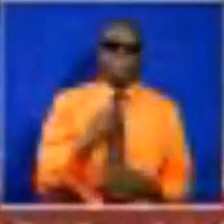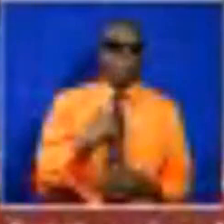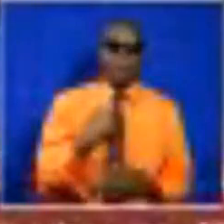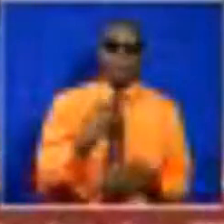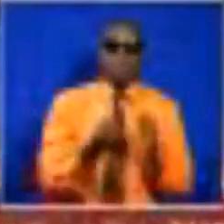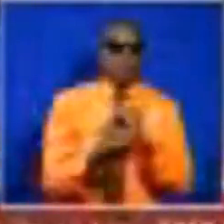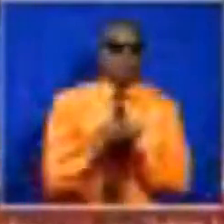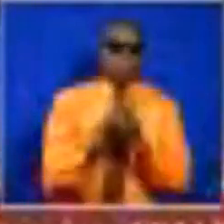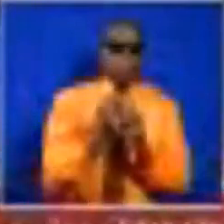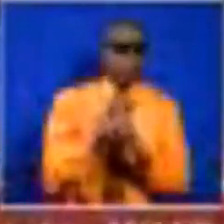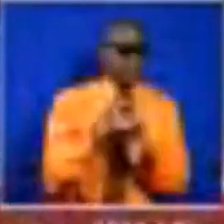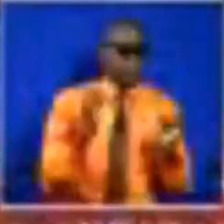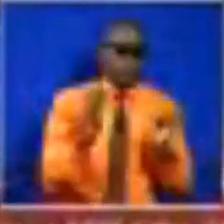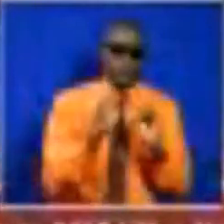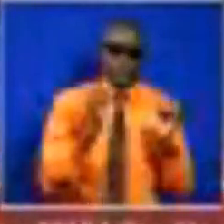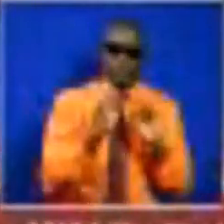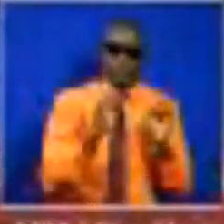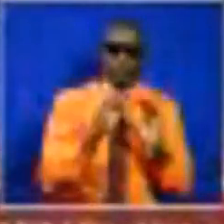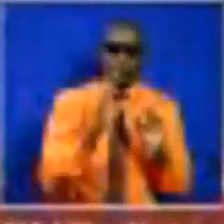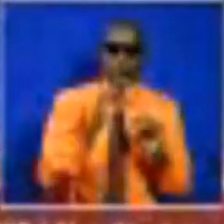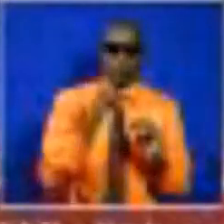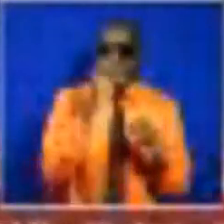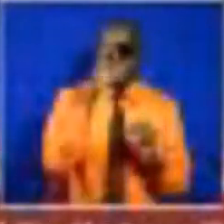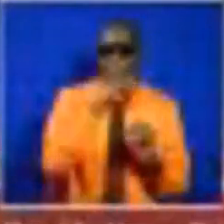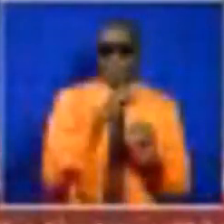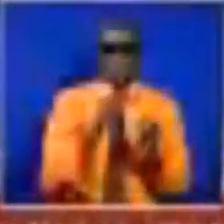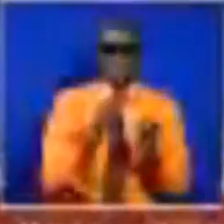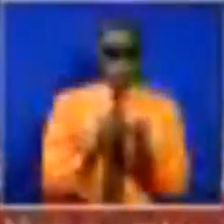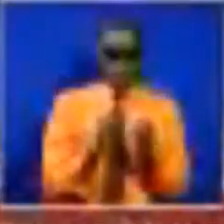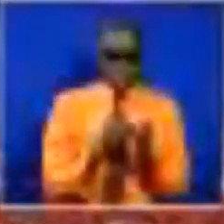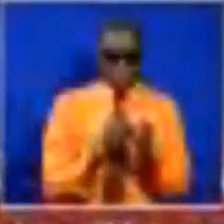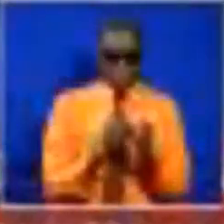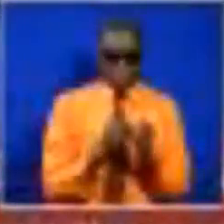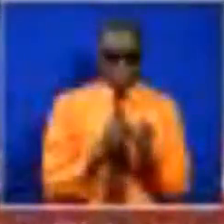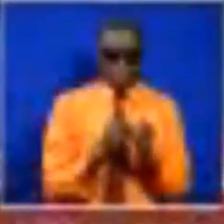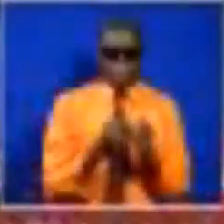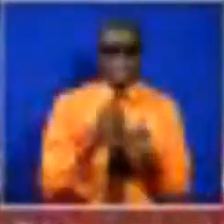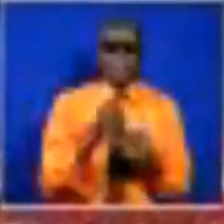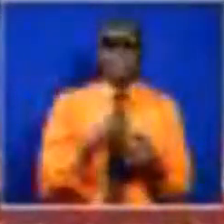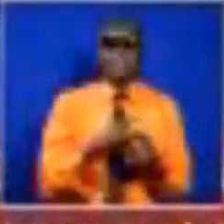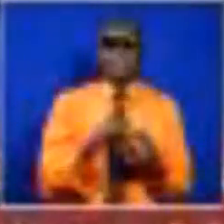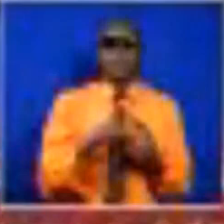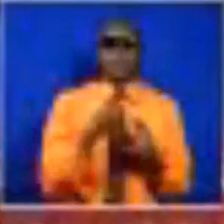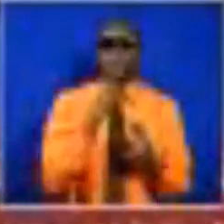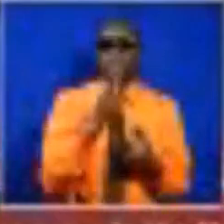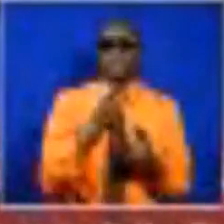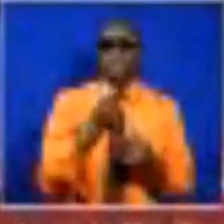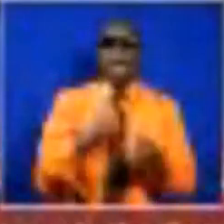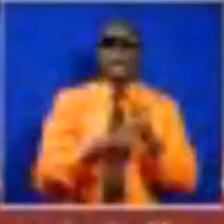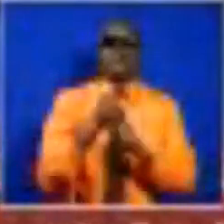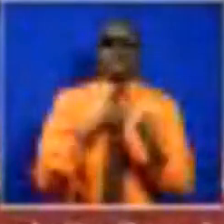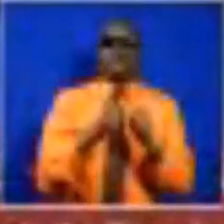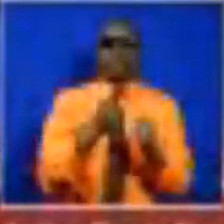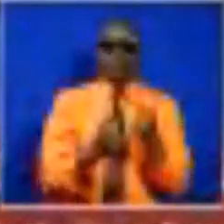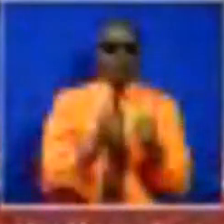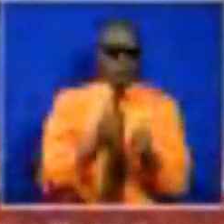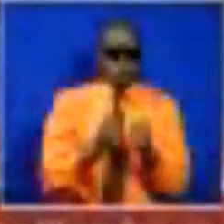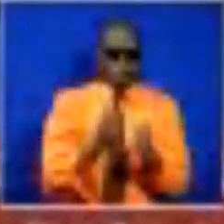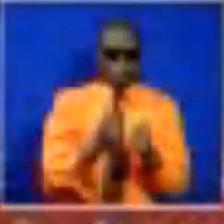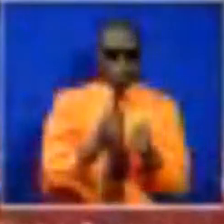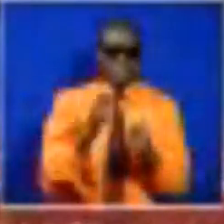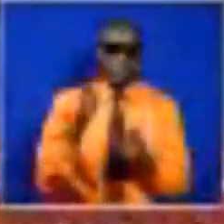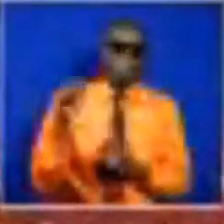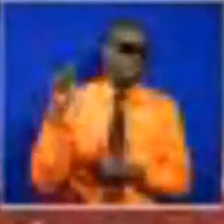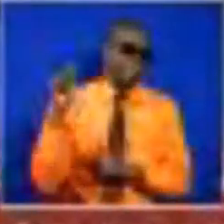maelezo yoyote wala barua yoyote kutoka kwake. Kwa hivyo tunasema ile hatua tuliosema ya kwamba